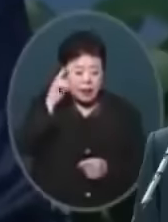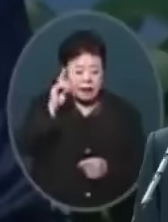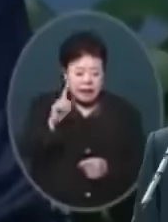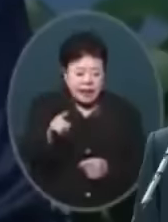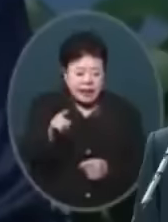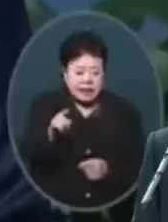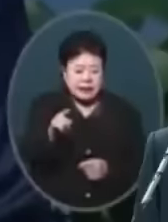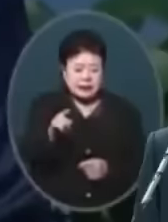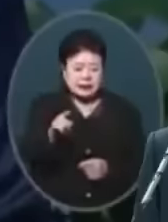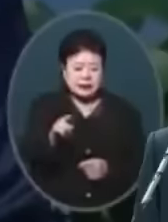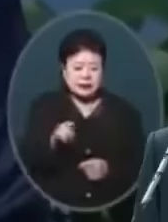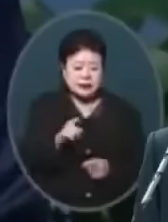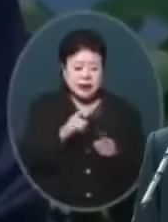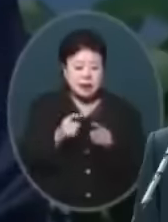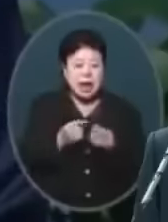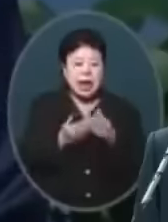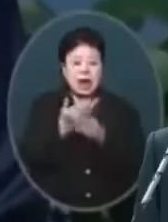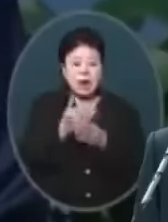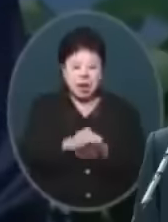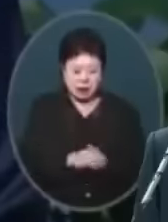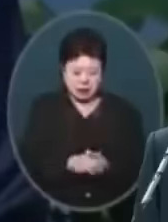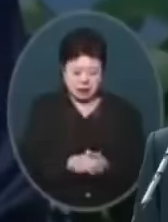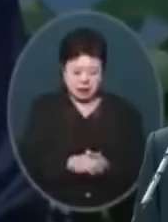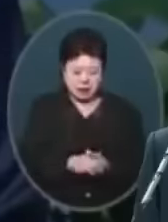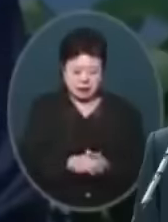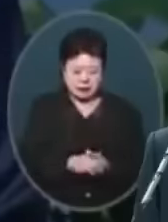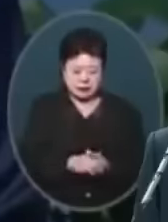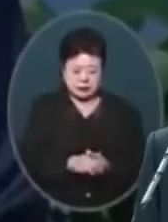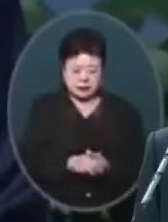내일 말하게 되는 것입니다.